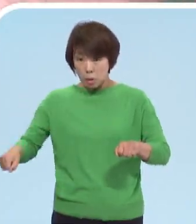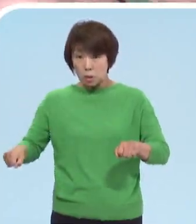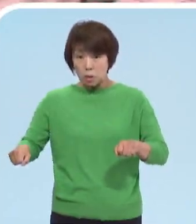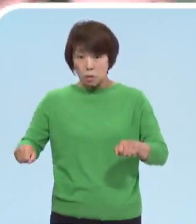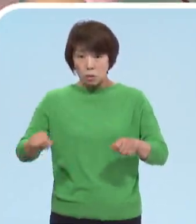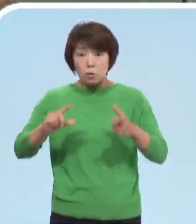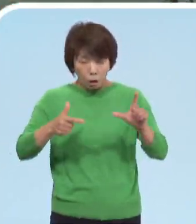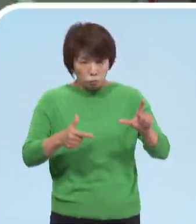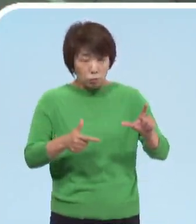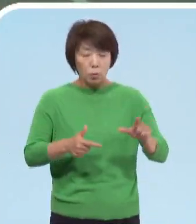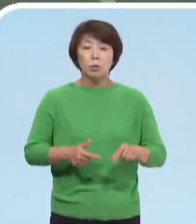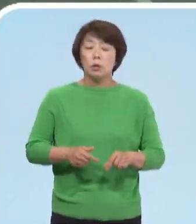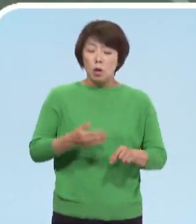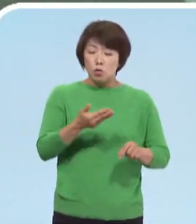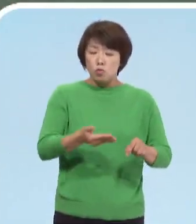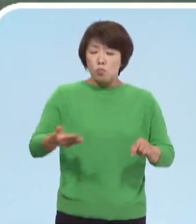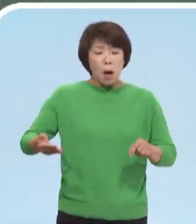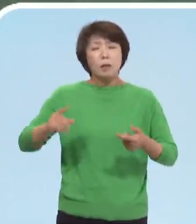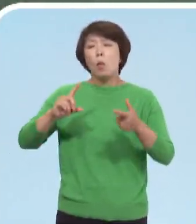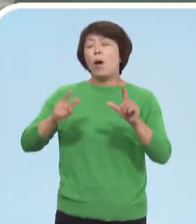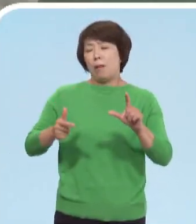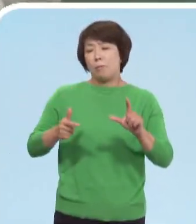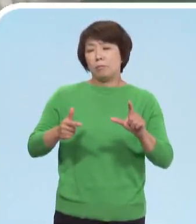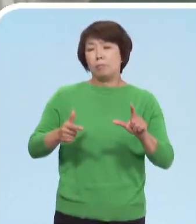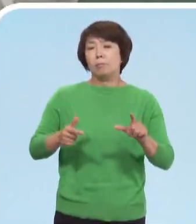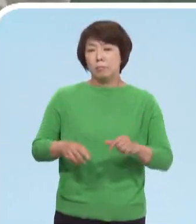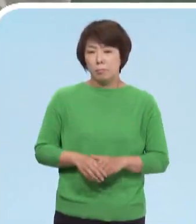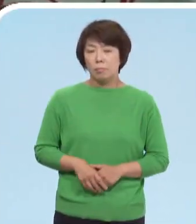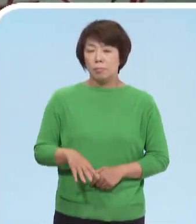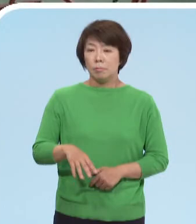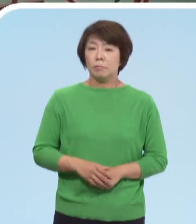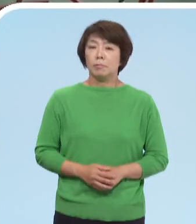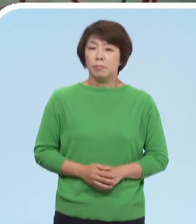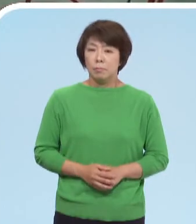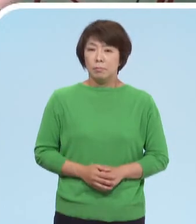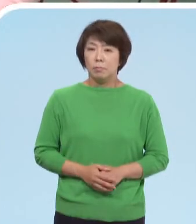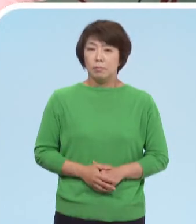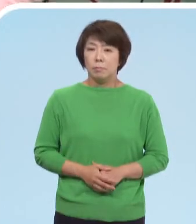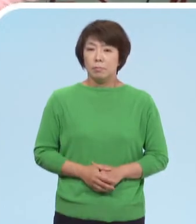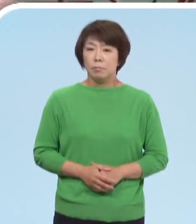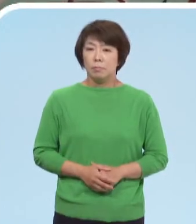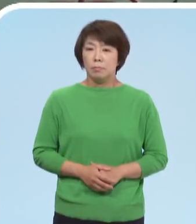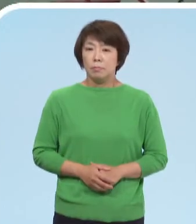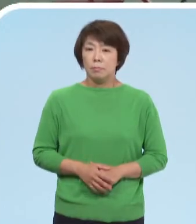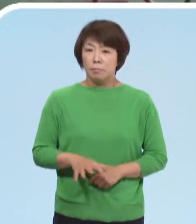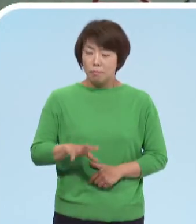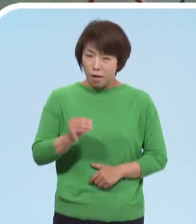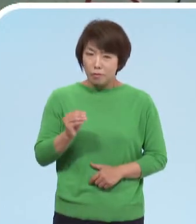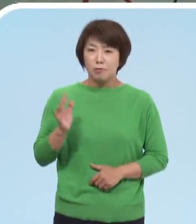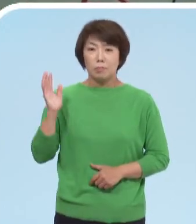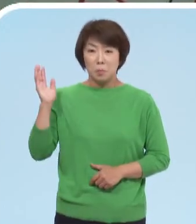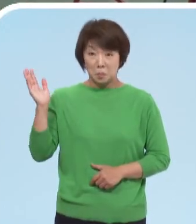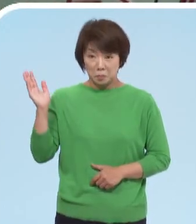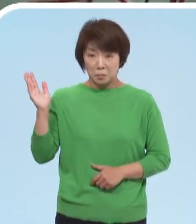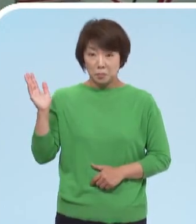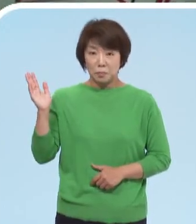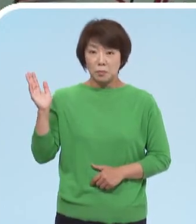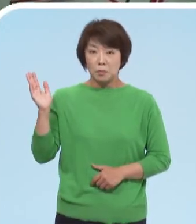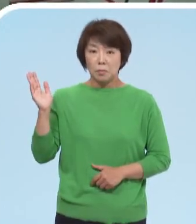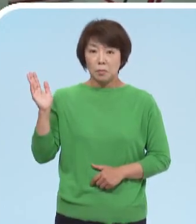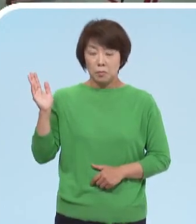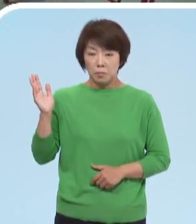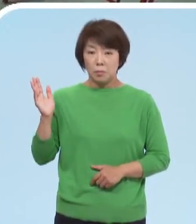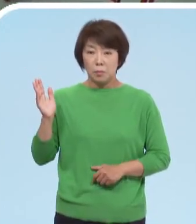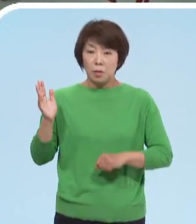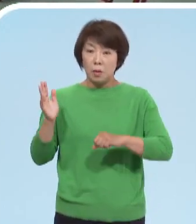いや、ドレミないんですか？え？ ドレミはあるけど、並んでないんです。 え？ まず、左手でここを、右手で1個